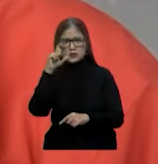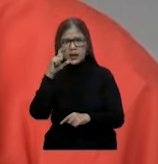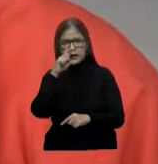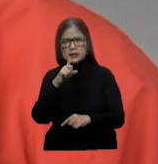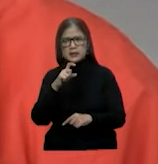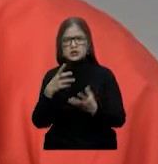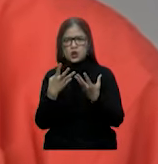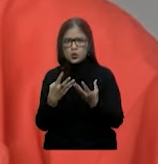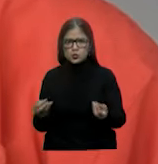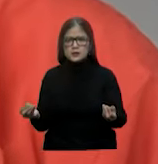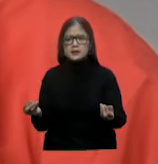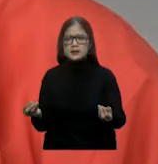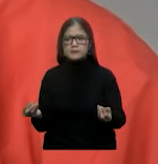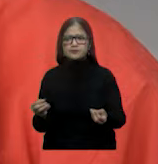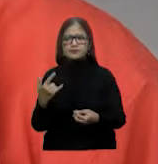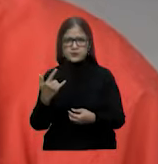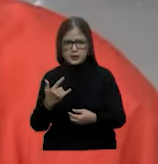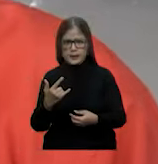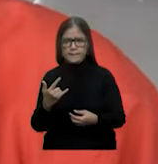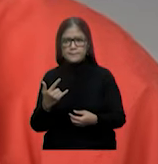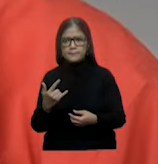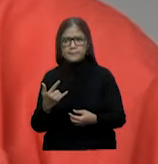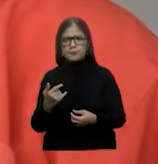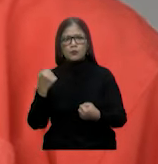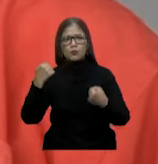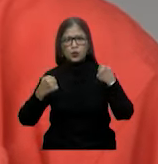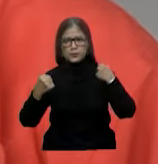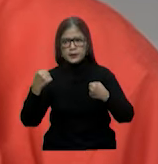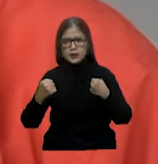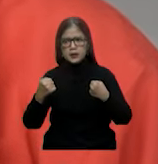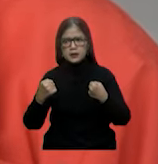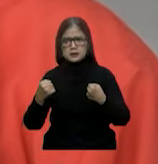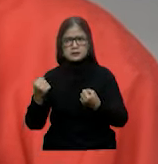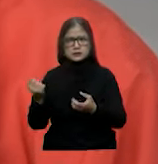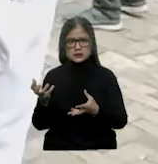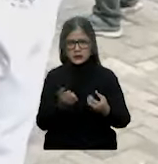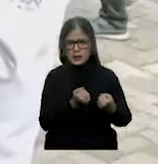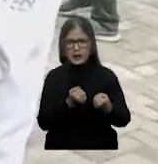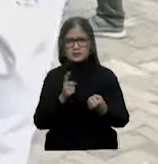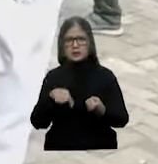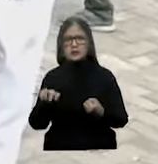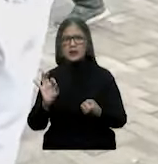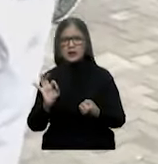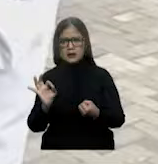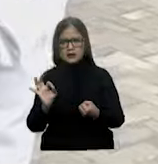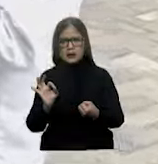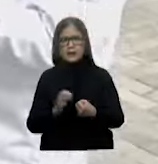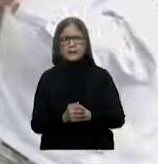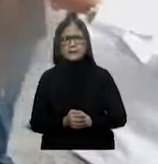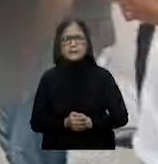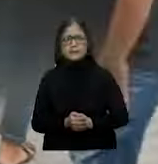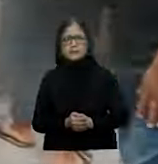mencoba tetap mempertahankan unit keluar tanpa ada bayar. Aksi massa ini